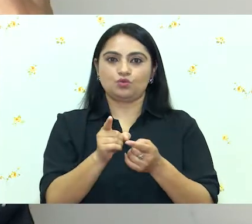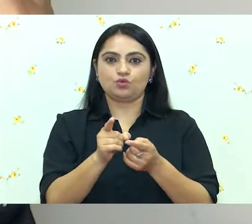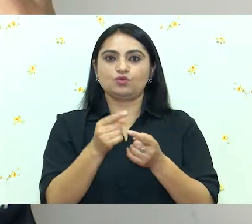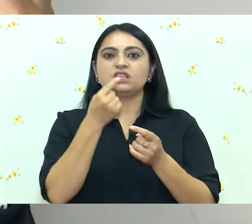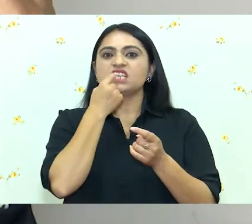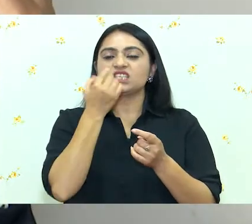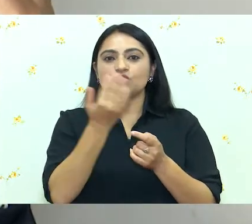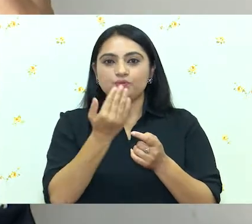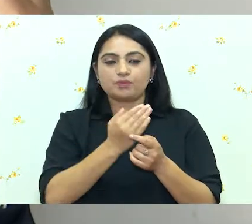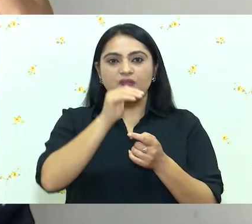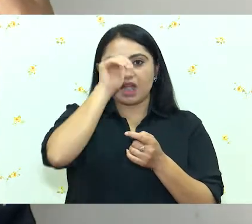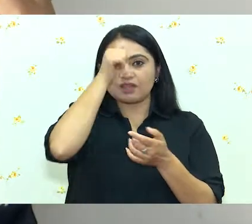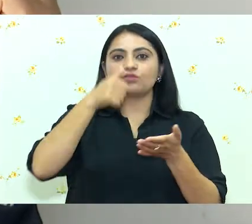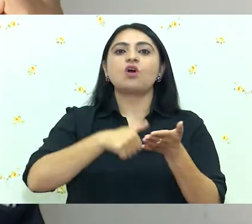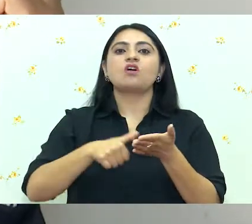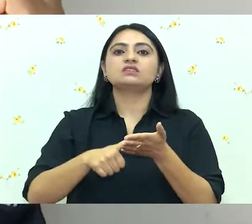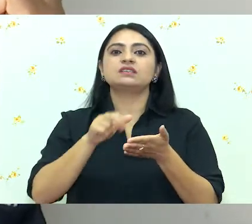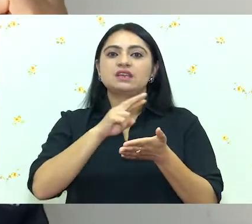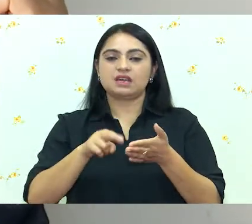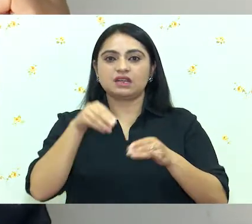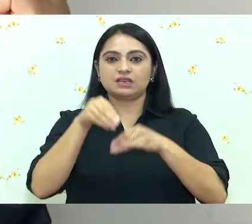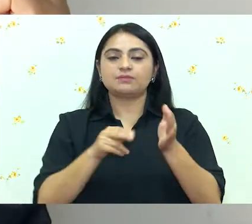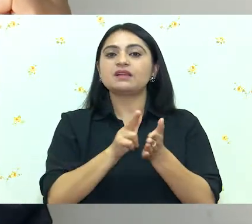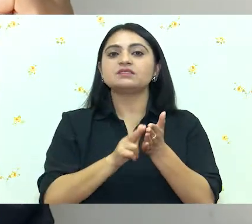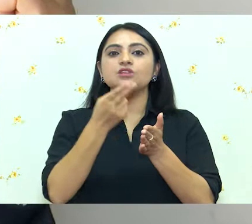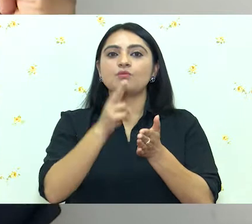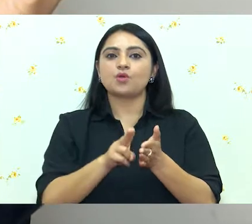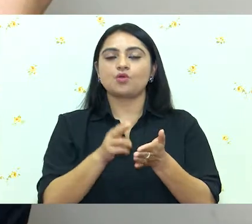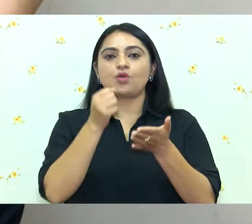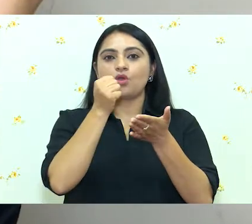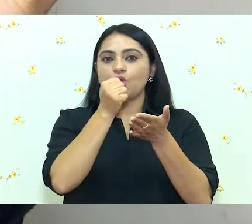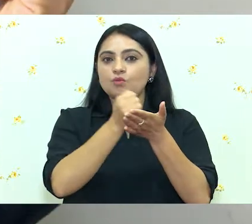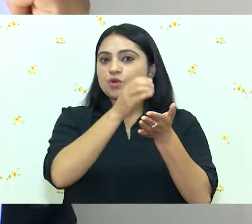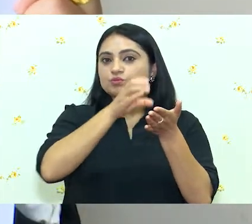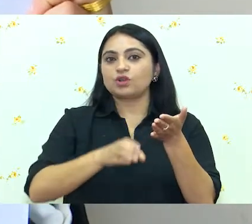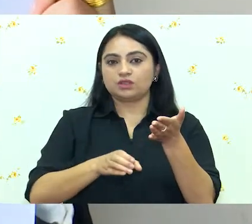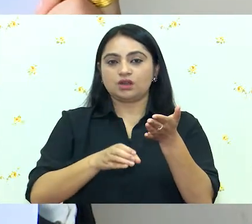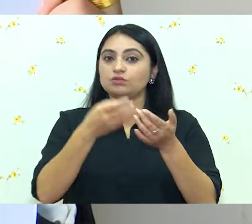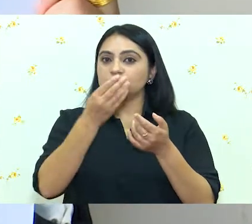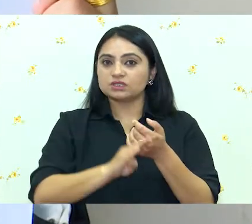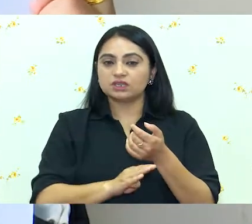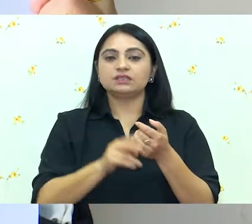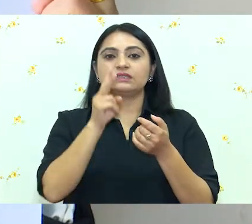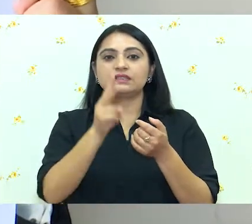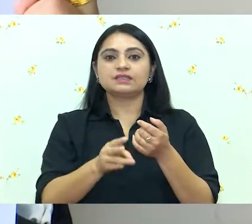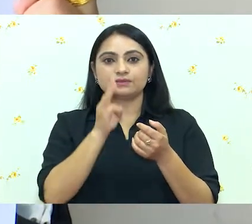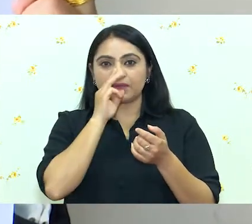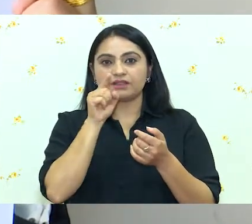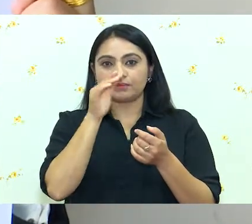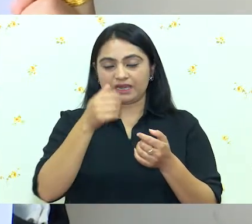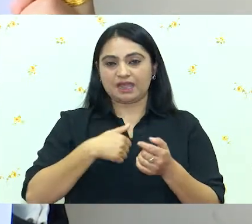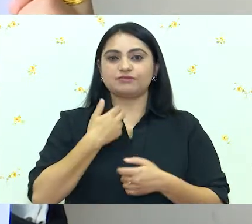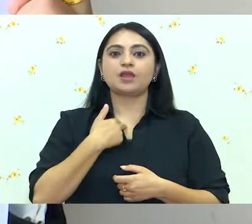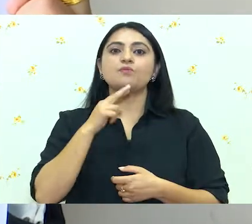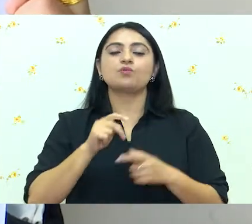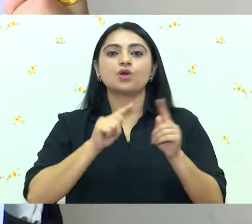रातो अक्षर र निर्वाचन चिन्ह भएको मतपत्र भएको यस्तो खालको मतपत्र हुन्छ। यसमा तपाईँले आफूलाई मन